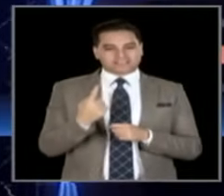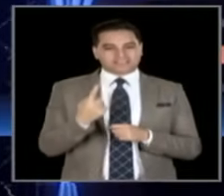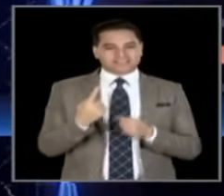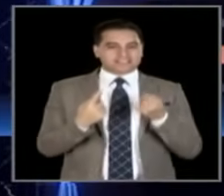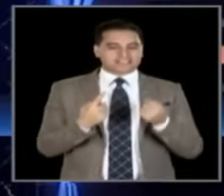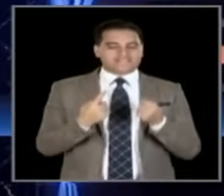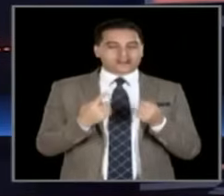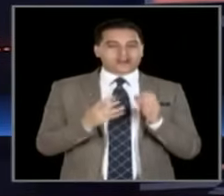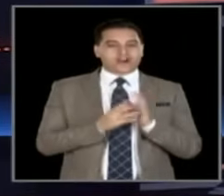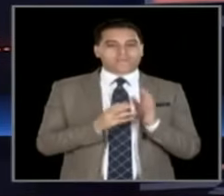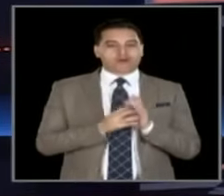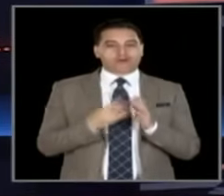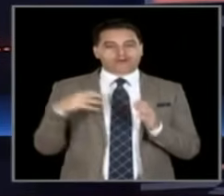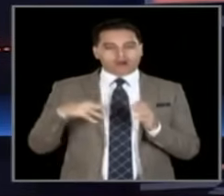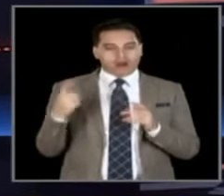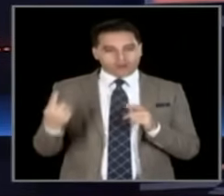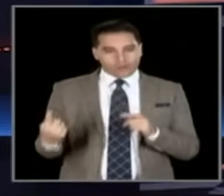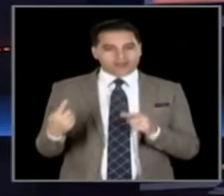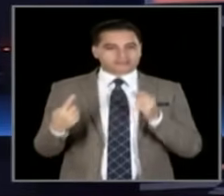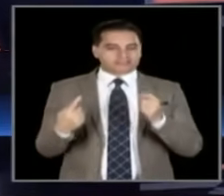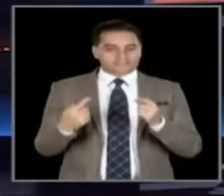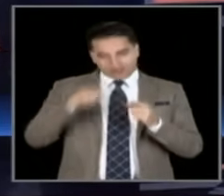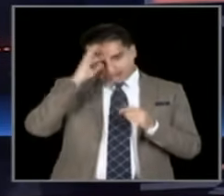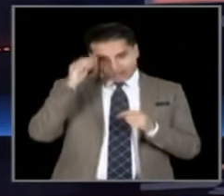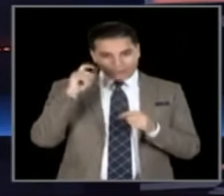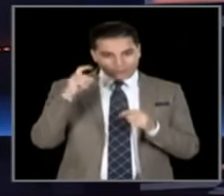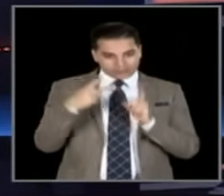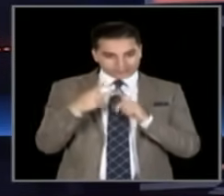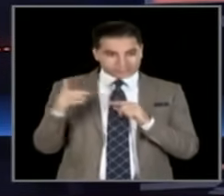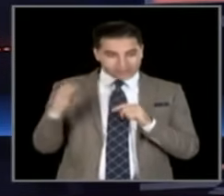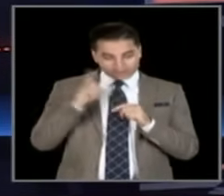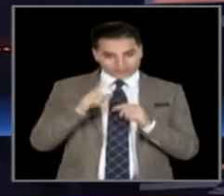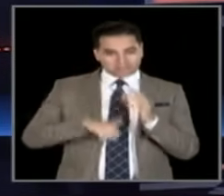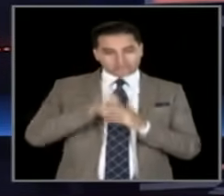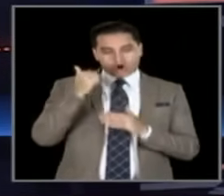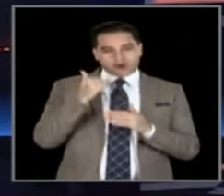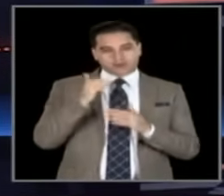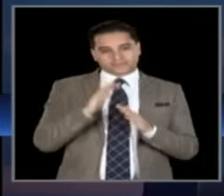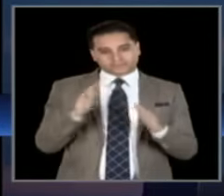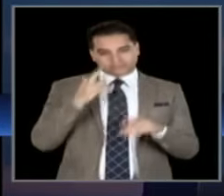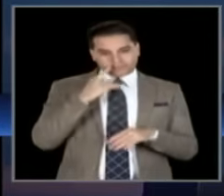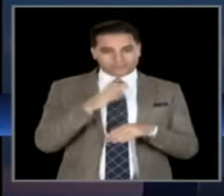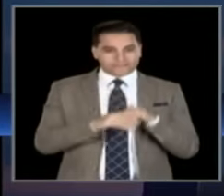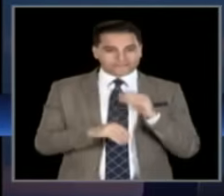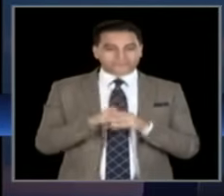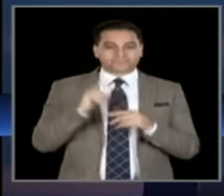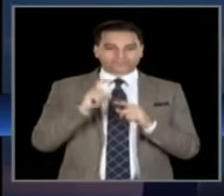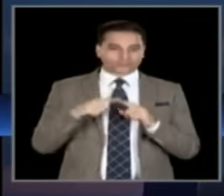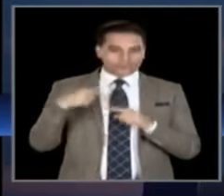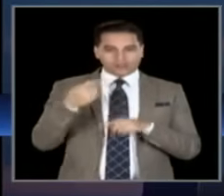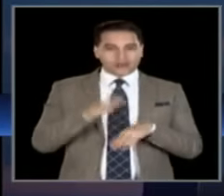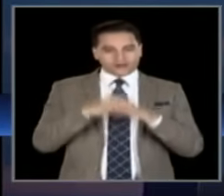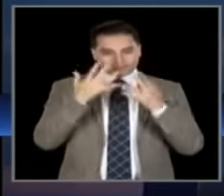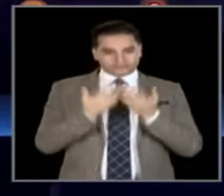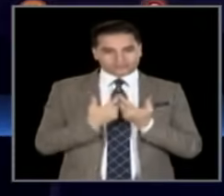القاهره لو فاطمه الزهراء جابت صح اتعادلت السؤال اللي جاي قدرات